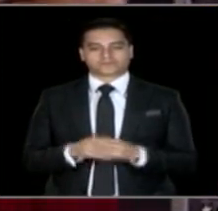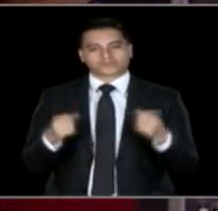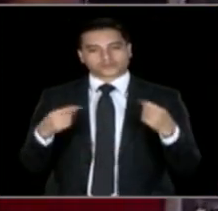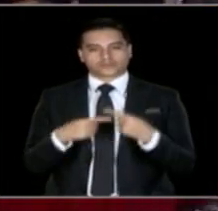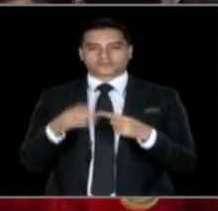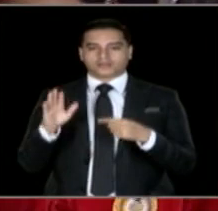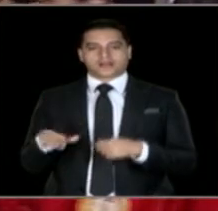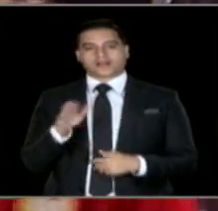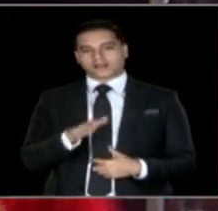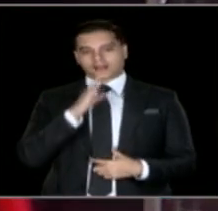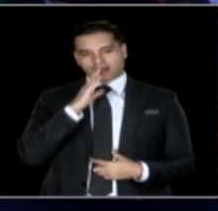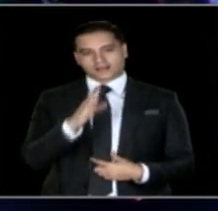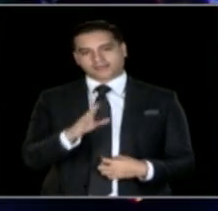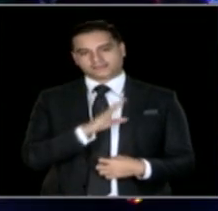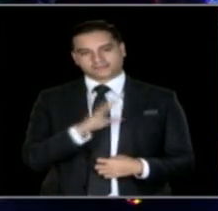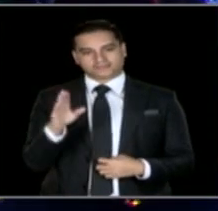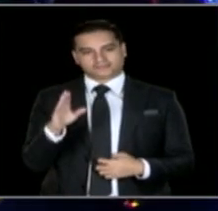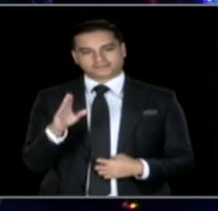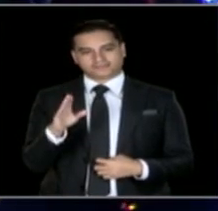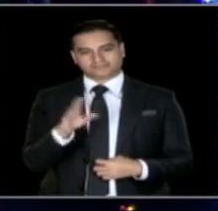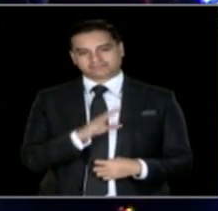سويتش، إيه رأيكو؟